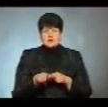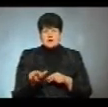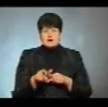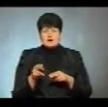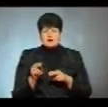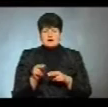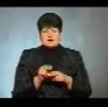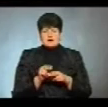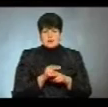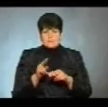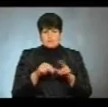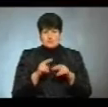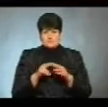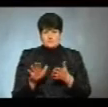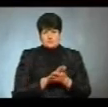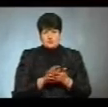зіпсований верхній шар асфальту.